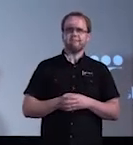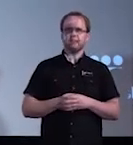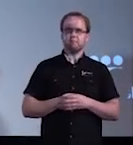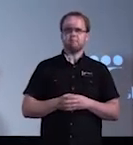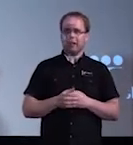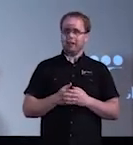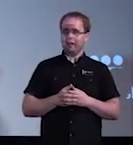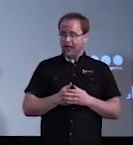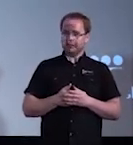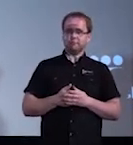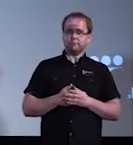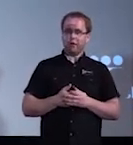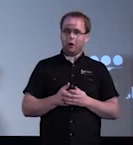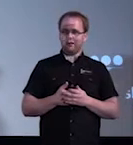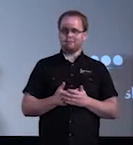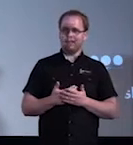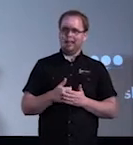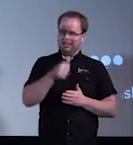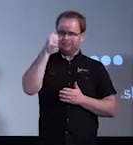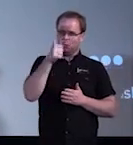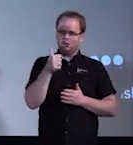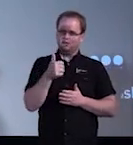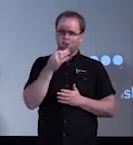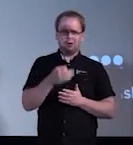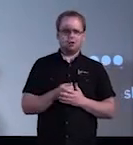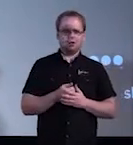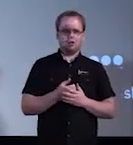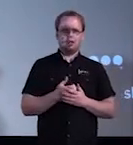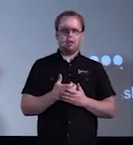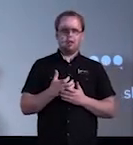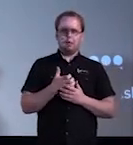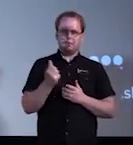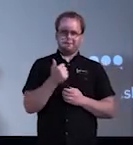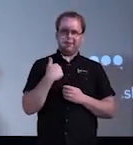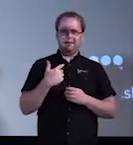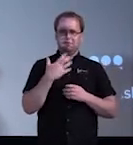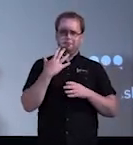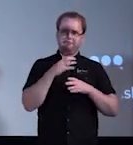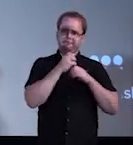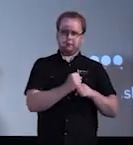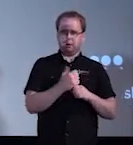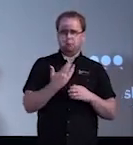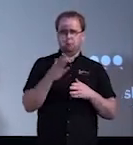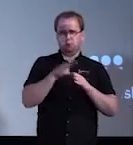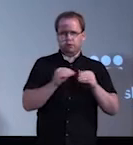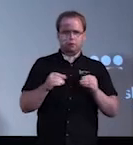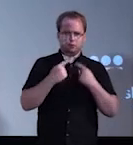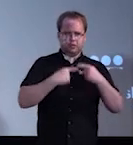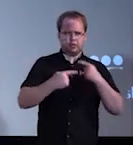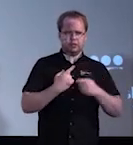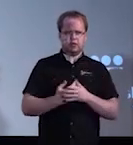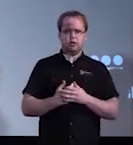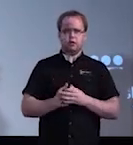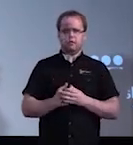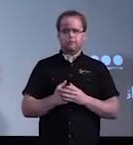det är en väldigt bra... jag förstår att du ställer frågan. Men så här är det. Vi får ju inte föregå några budgetprocesser. Men det som jag är helt trygg i, och som jag